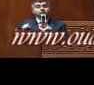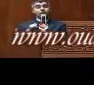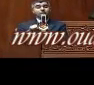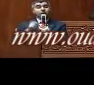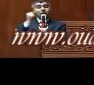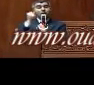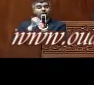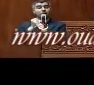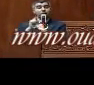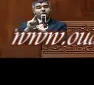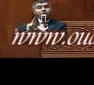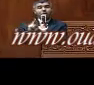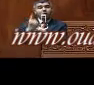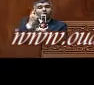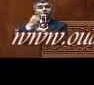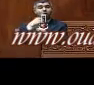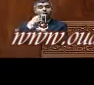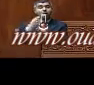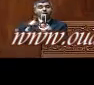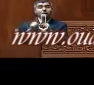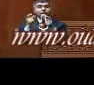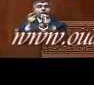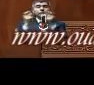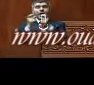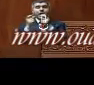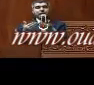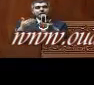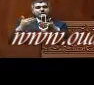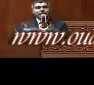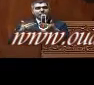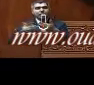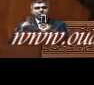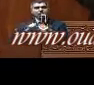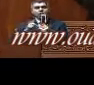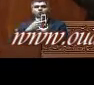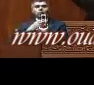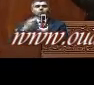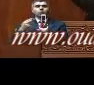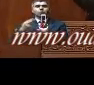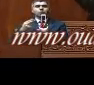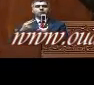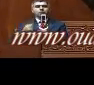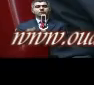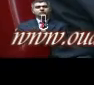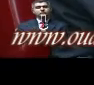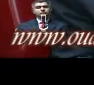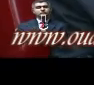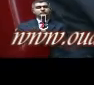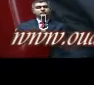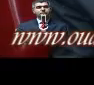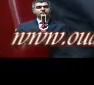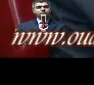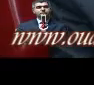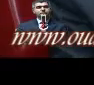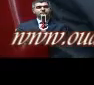يخدموا في الاول، وباش الناس اللي كيخدموا حتى هما ما يجيوش داك الشيء ثقيل ويشوفوا ديك الساعات الا كانوا صالحين لبعضياتهم.